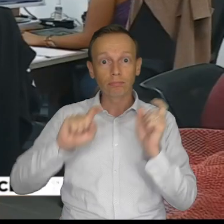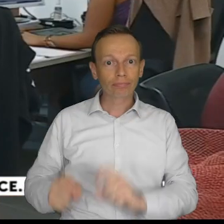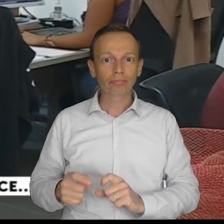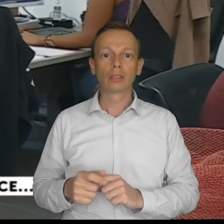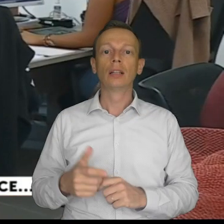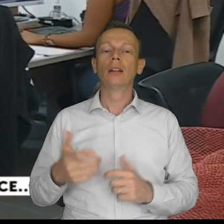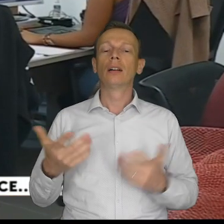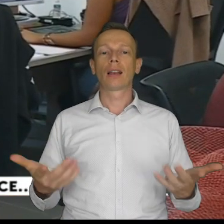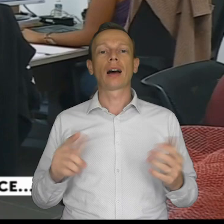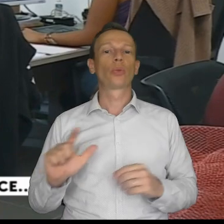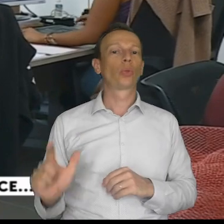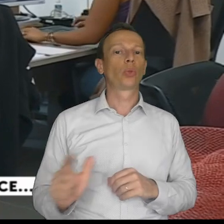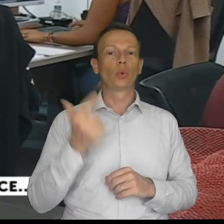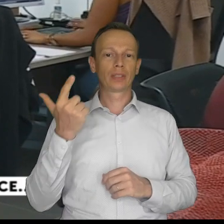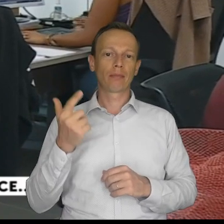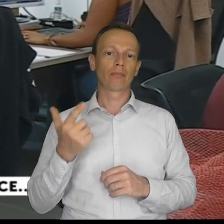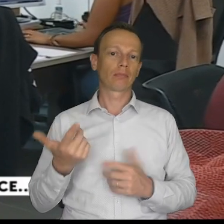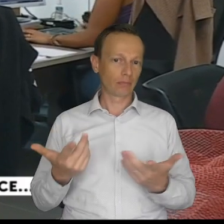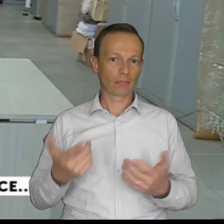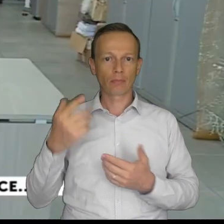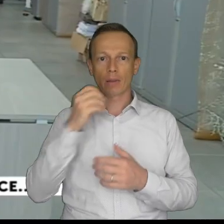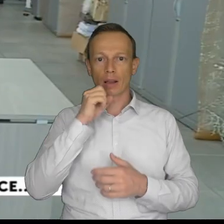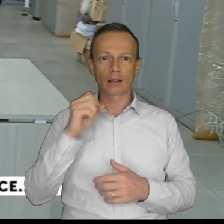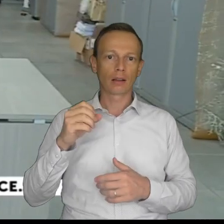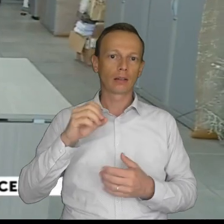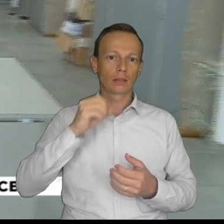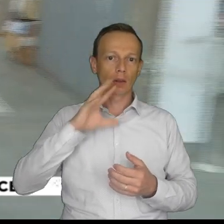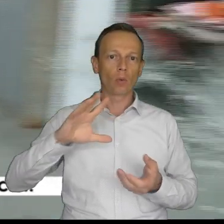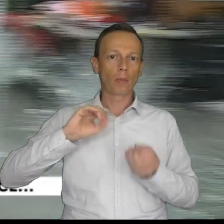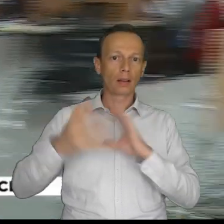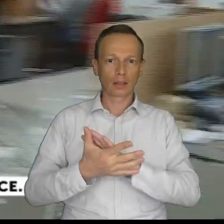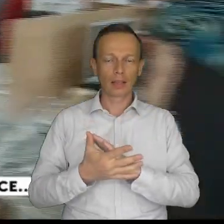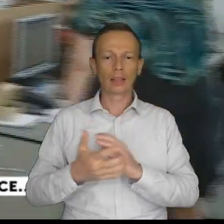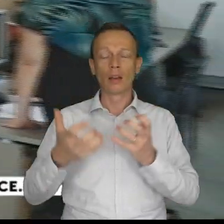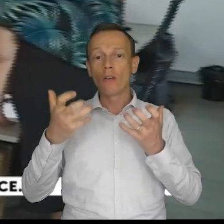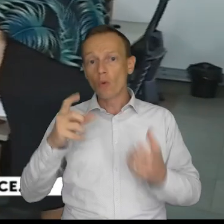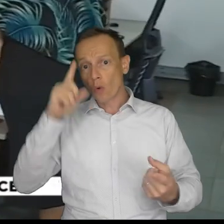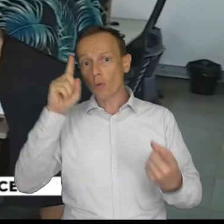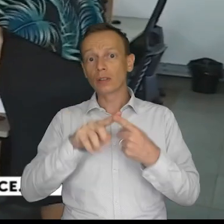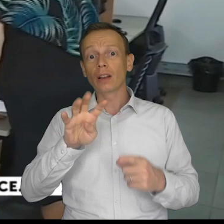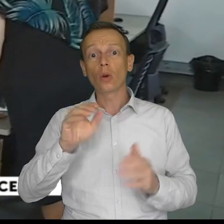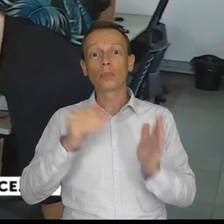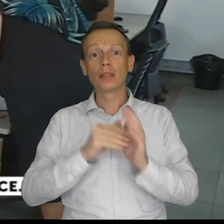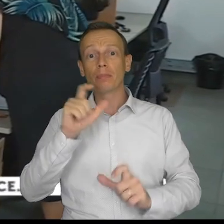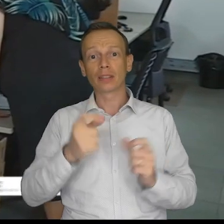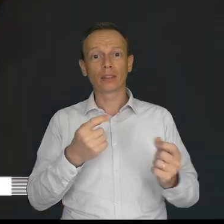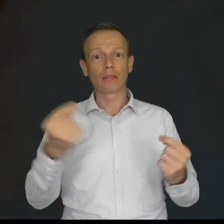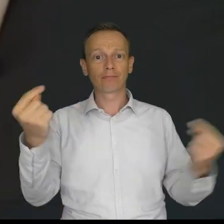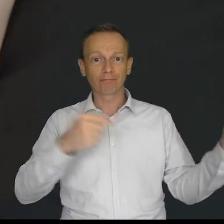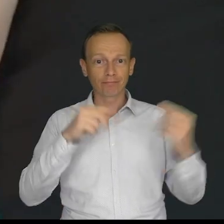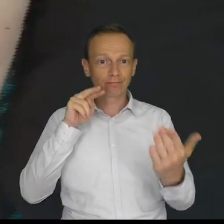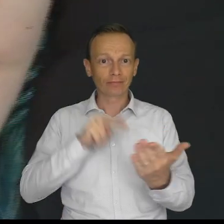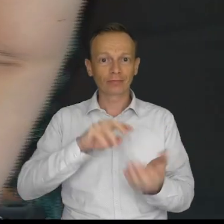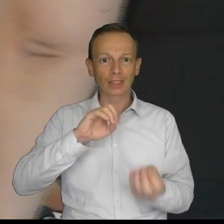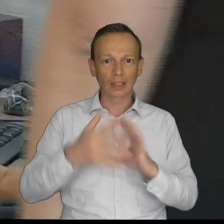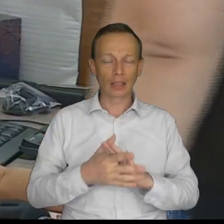Pour cette deuxième édition, en distanciel, Tahiti Tourisme vise 40 000 visiteurs. Dès aujourd'hui et pendant 15 jours,